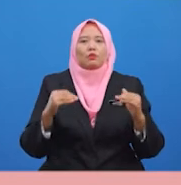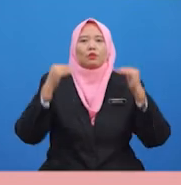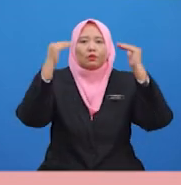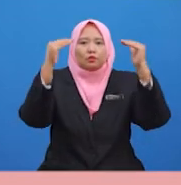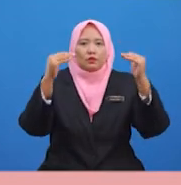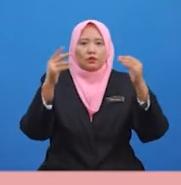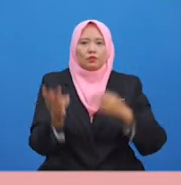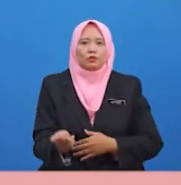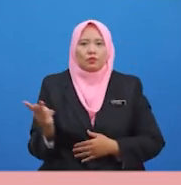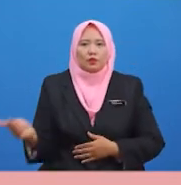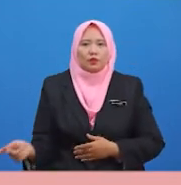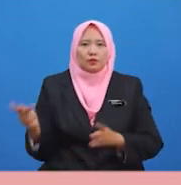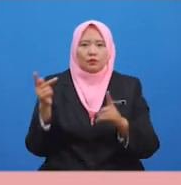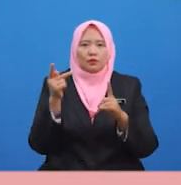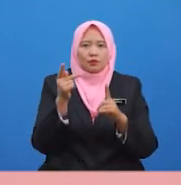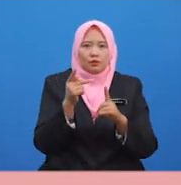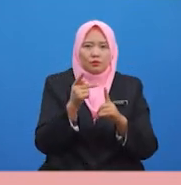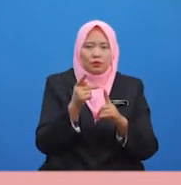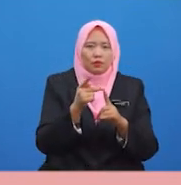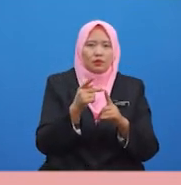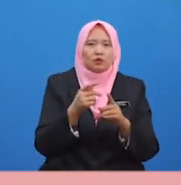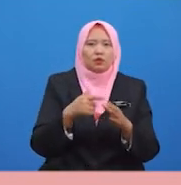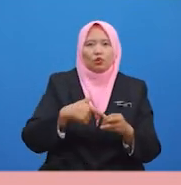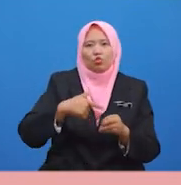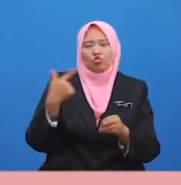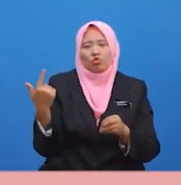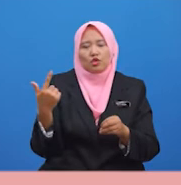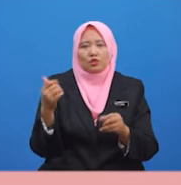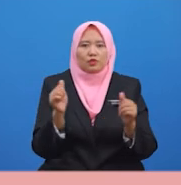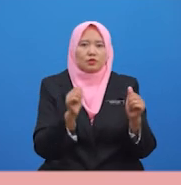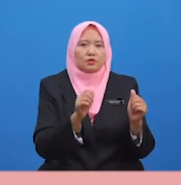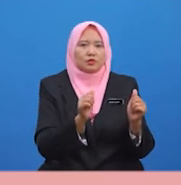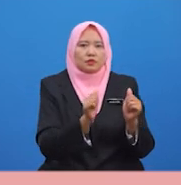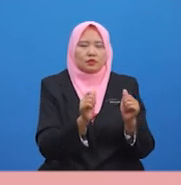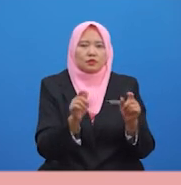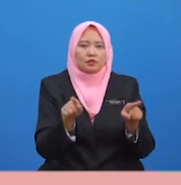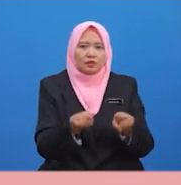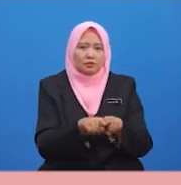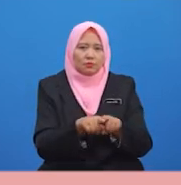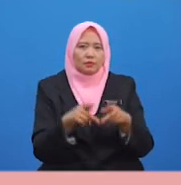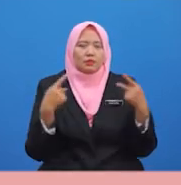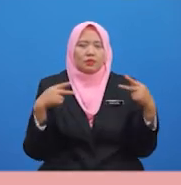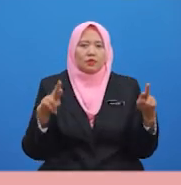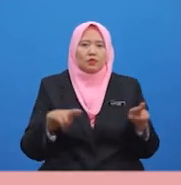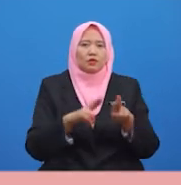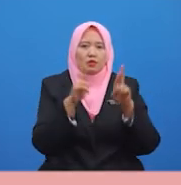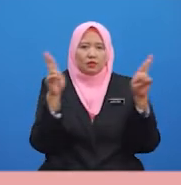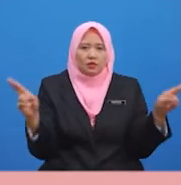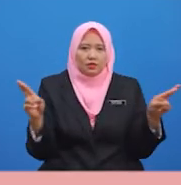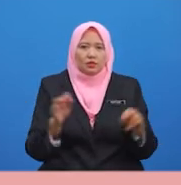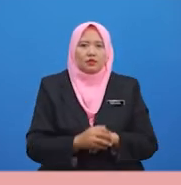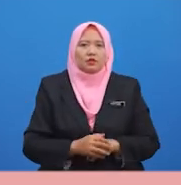luar seperti pasaraya. Huraian, kesannya kos tenaga kerja